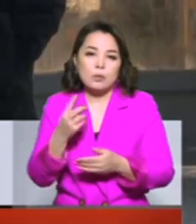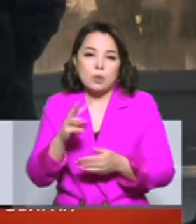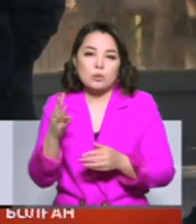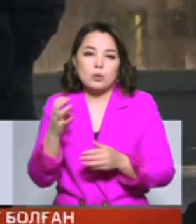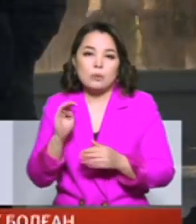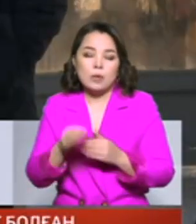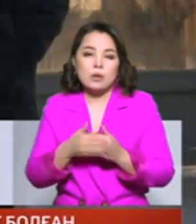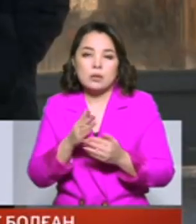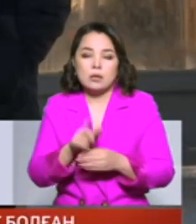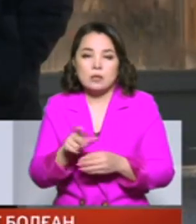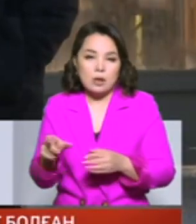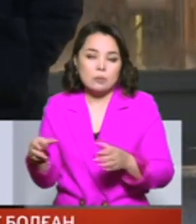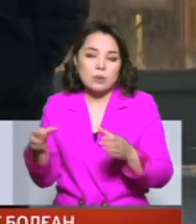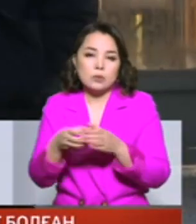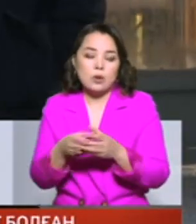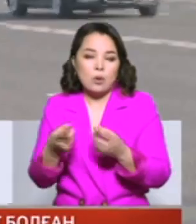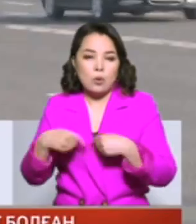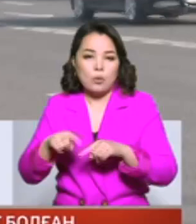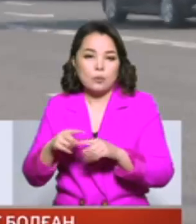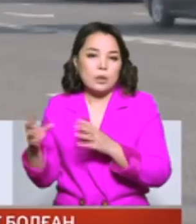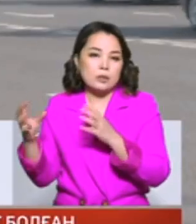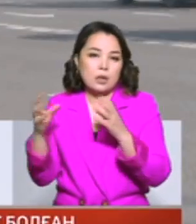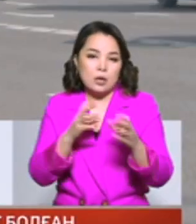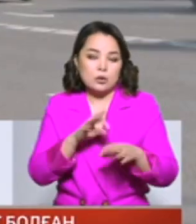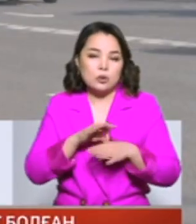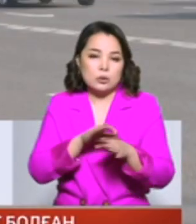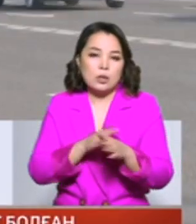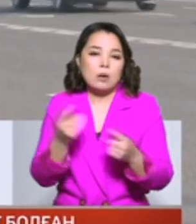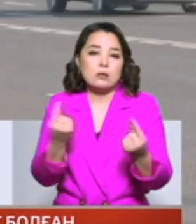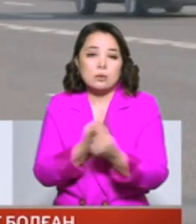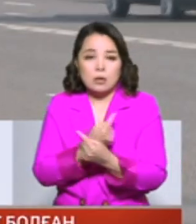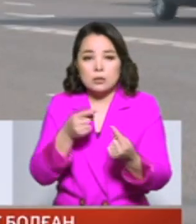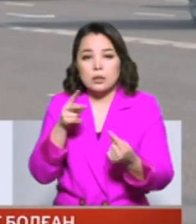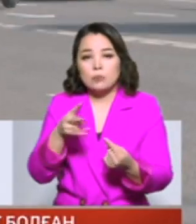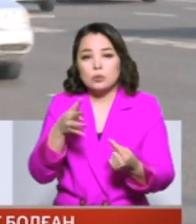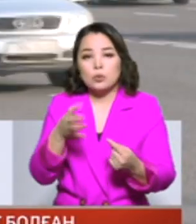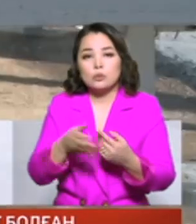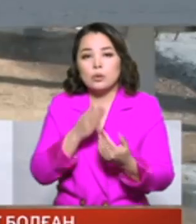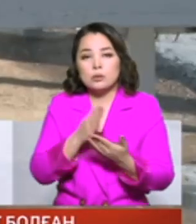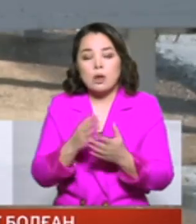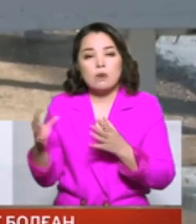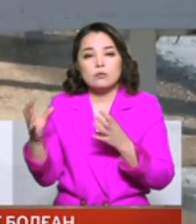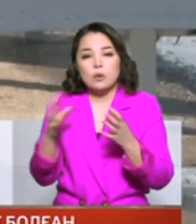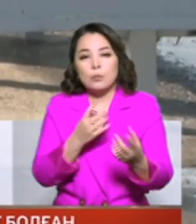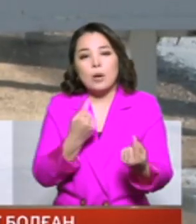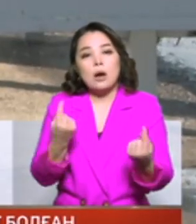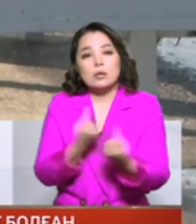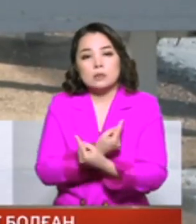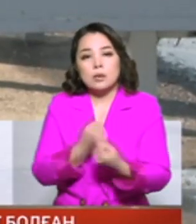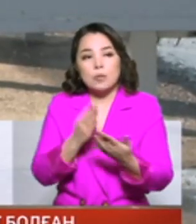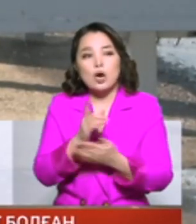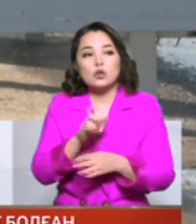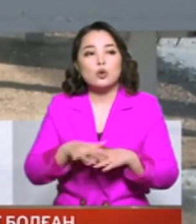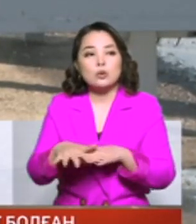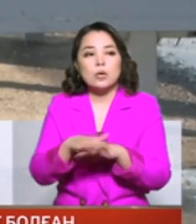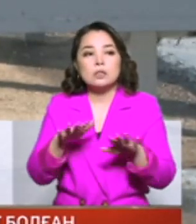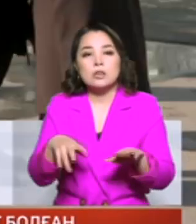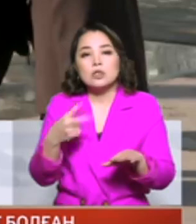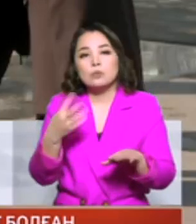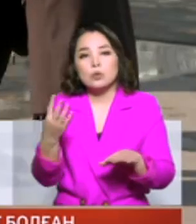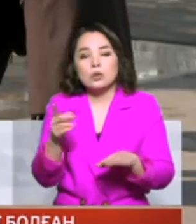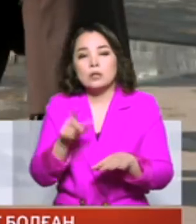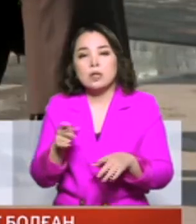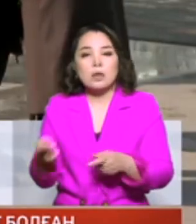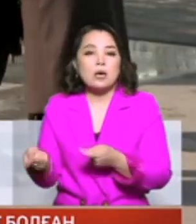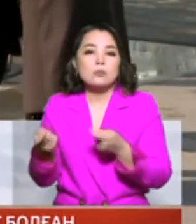1 400 000-ға жуық адам қоғамдық көлікпен жүреді. Мегаполис пен қала сыртындағы елді мекендерге 2 400-ге жуық автобус қатынайды. Жолаушыларға 24